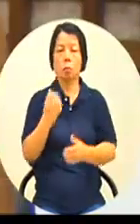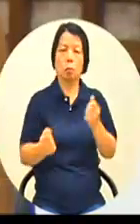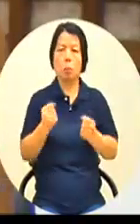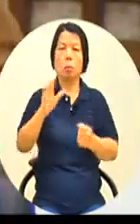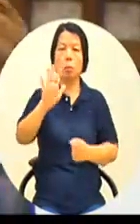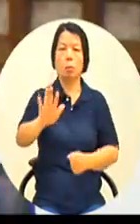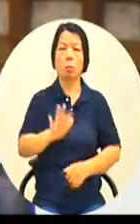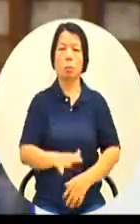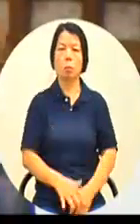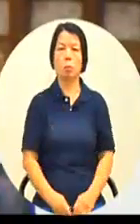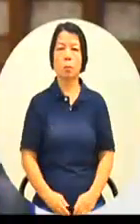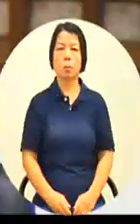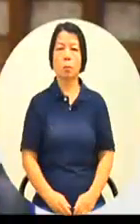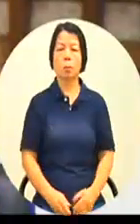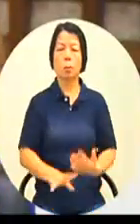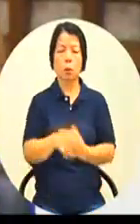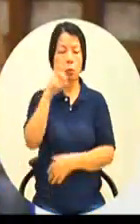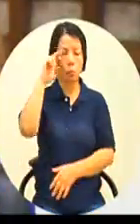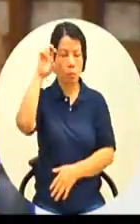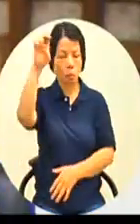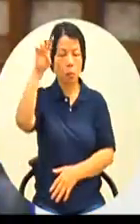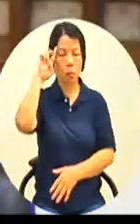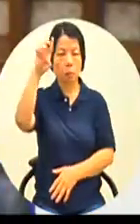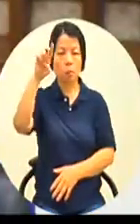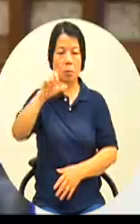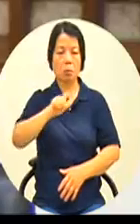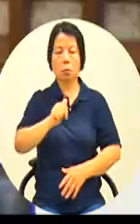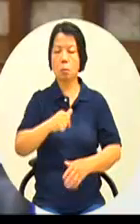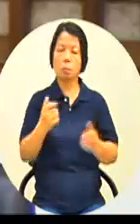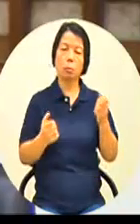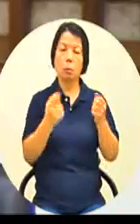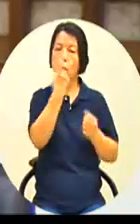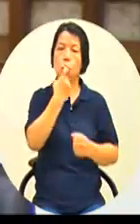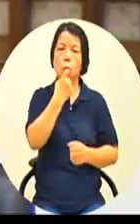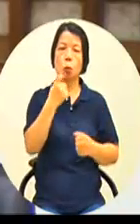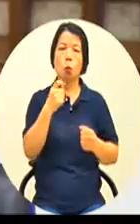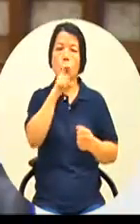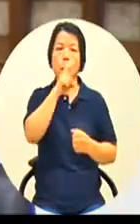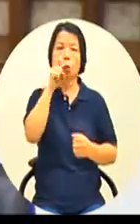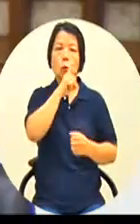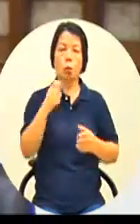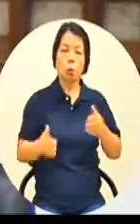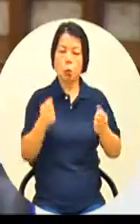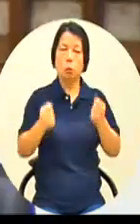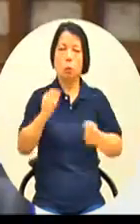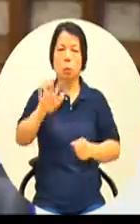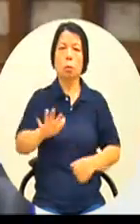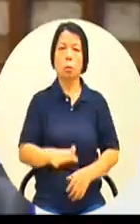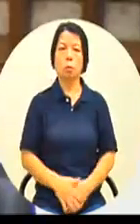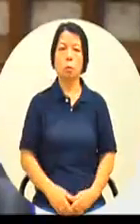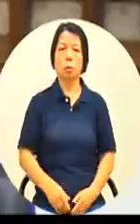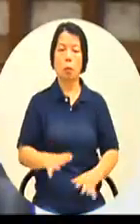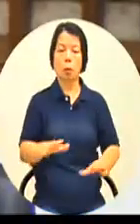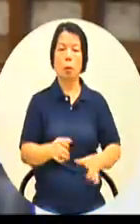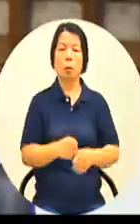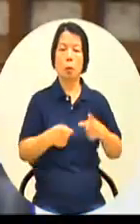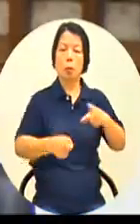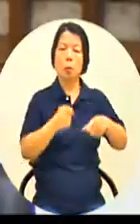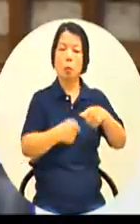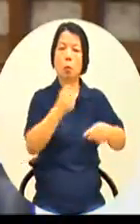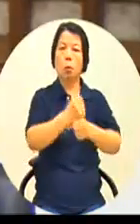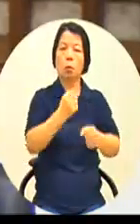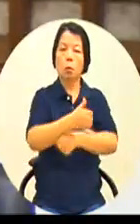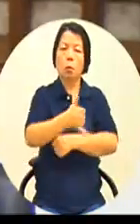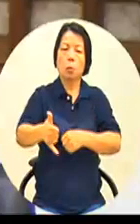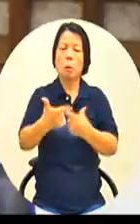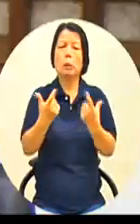呢？啊，嘛有迄博士教授嘛有酒驾呢？迄报纸电视咧报一个公务人员嘛是酒驾呢，佫兼吊